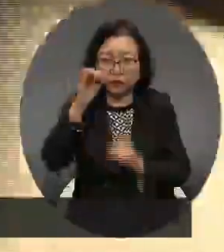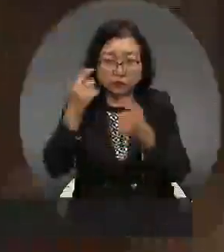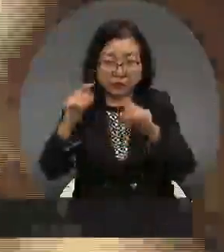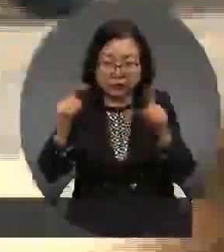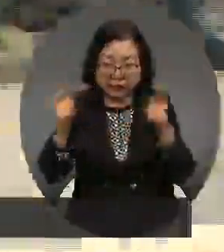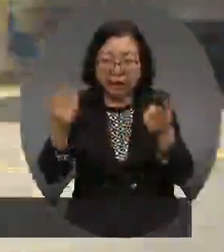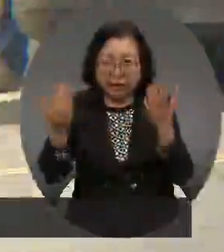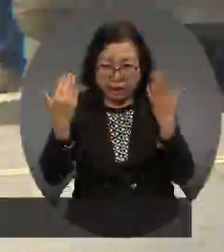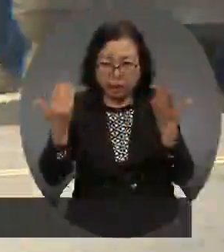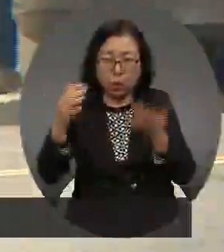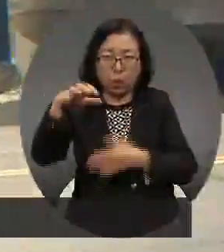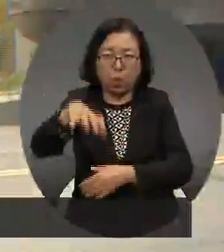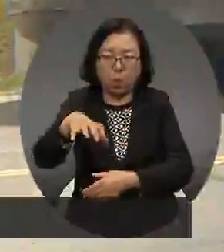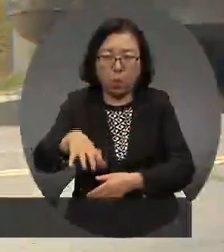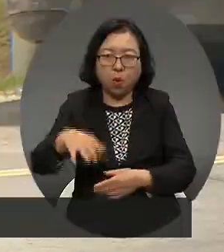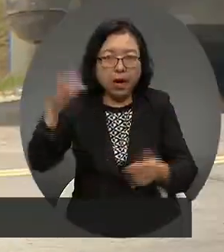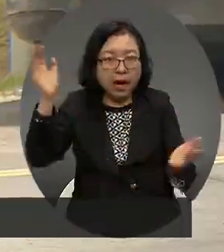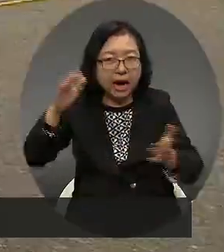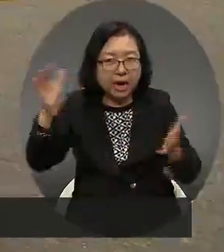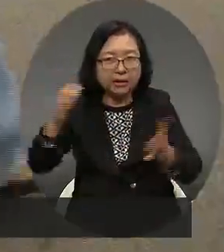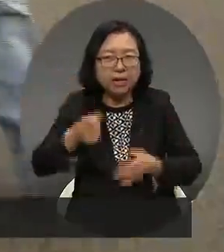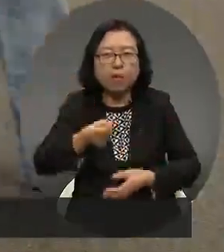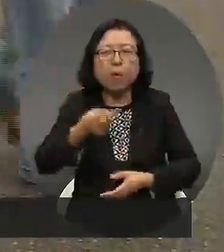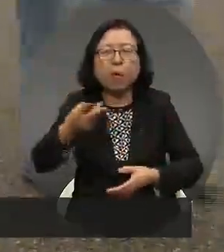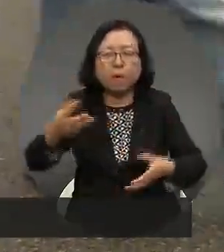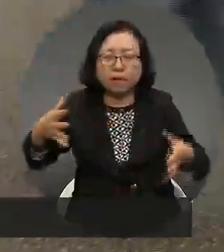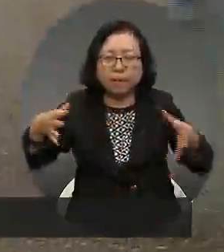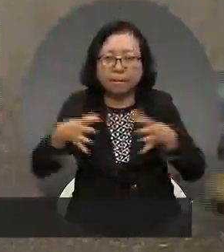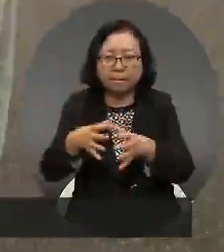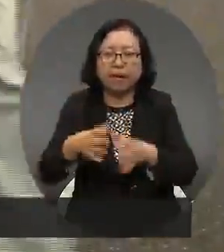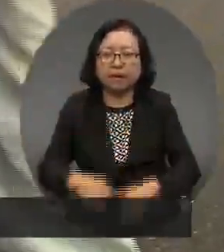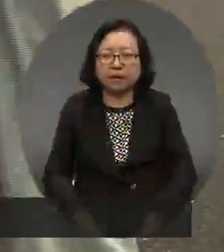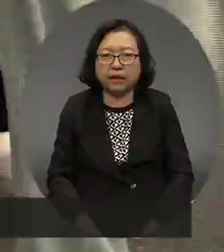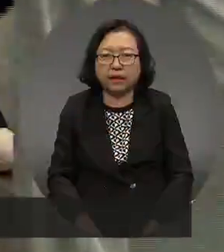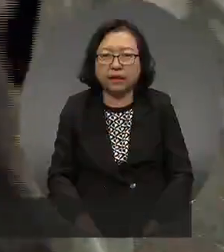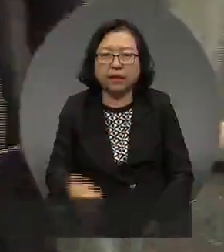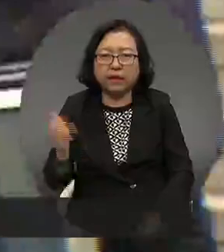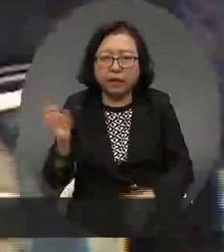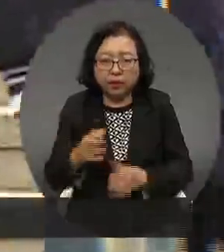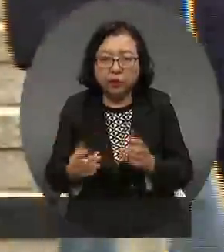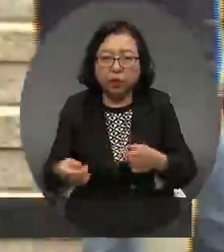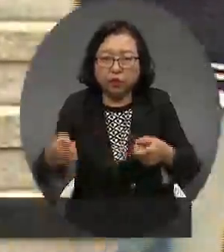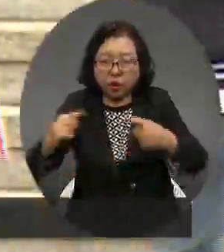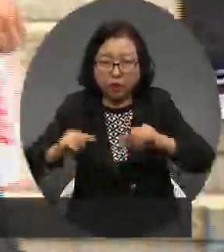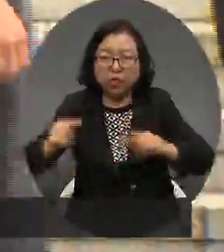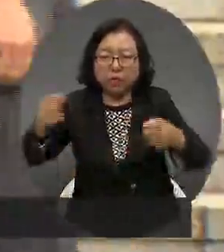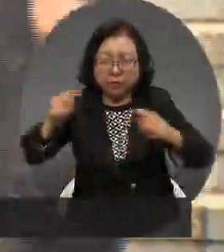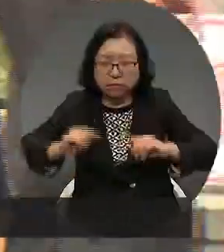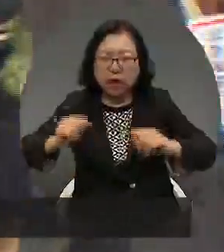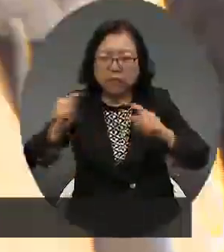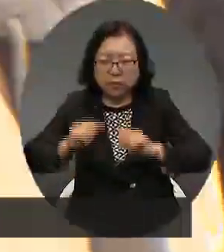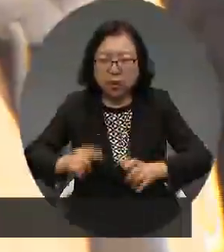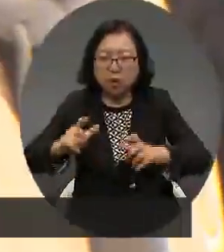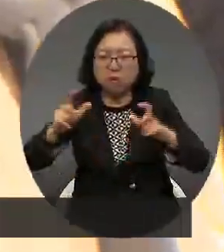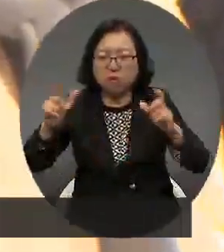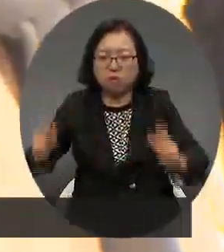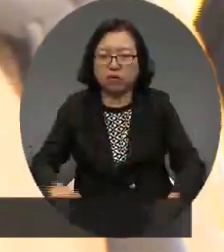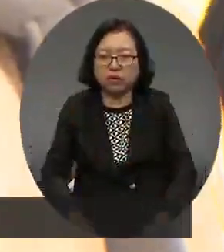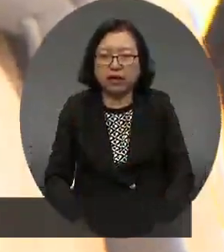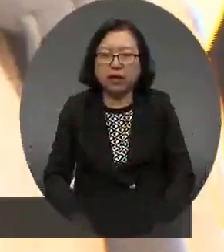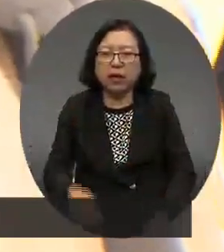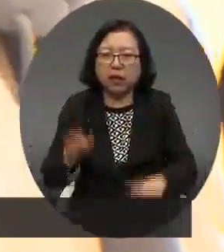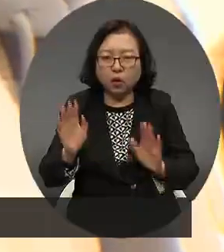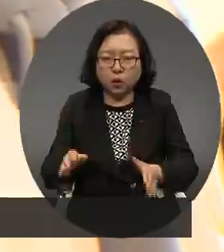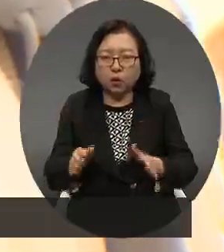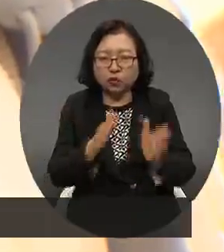충북대학교 본관 앞, 학생 수백 명이 모였습니다. 계속 합류하는 인원도 끊이질 않습니다. 주최 측이